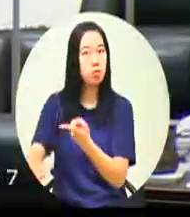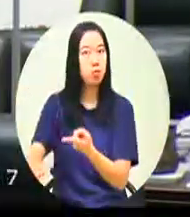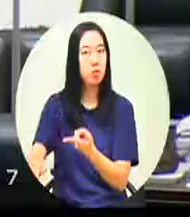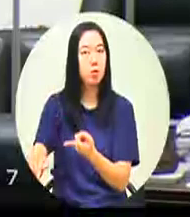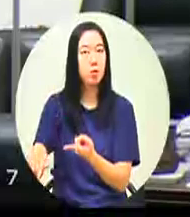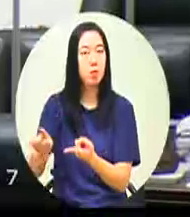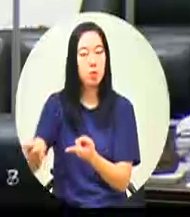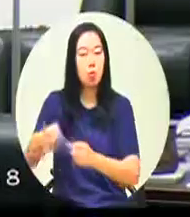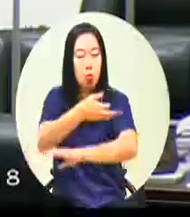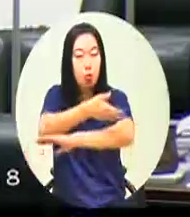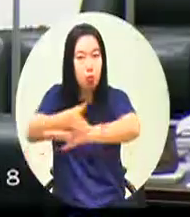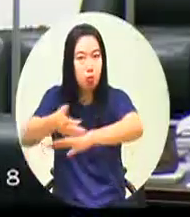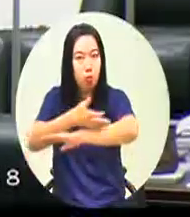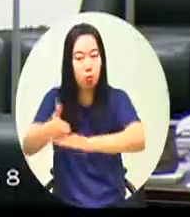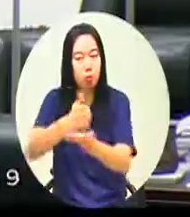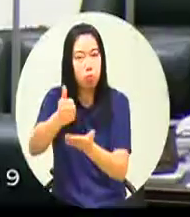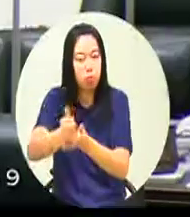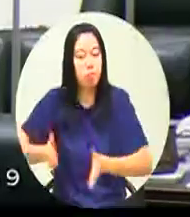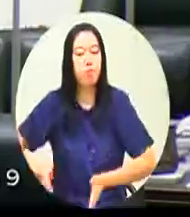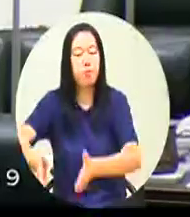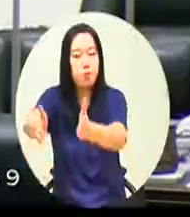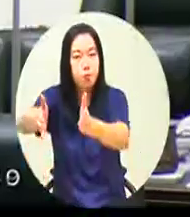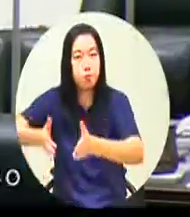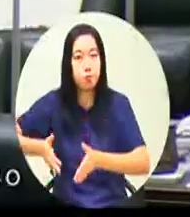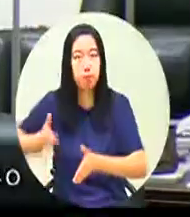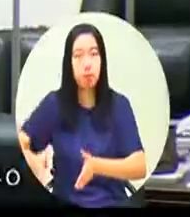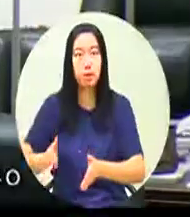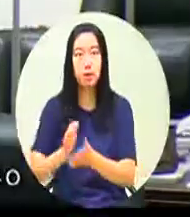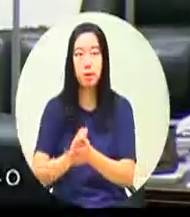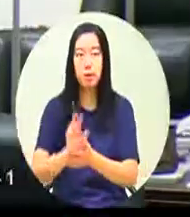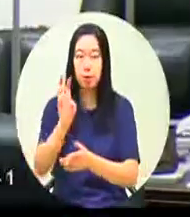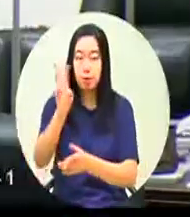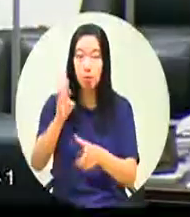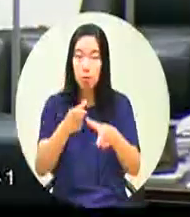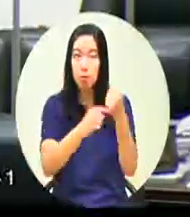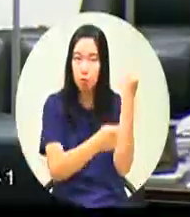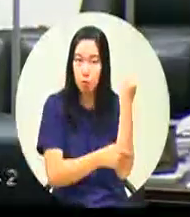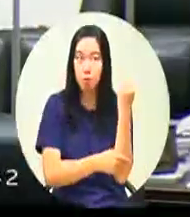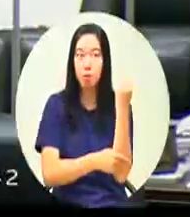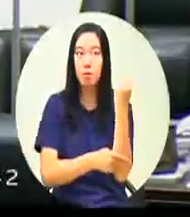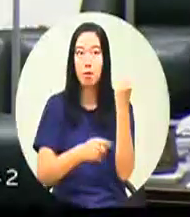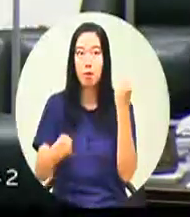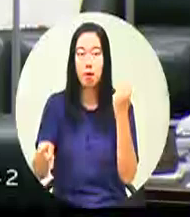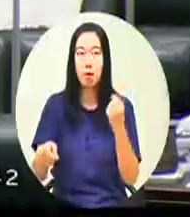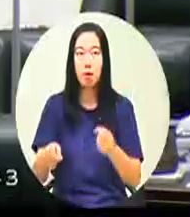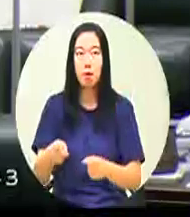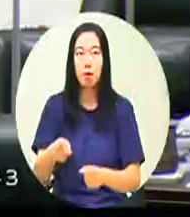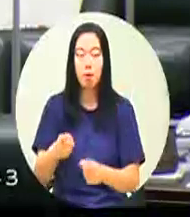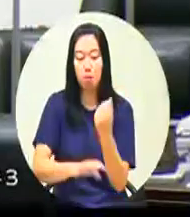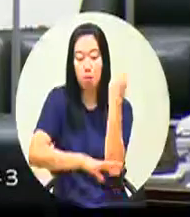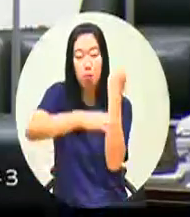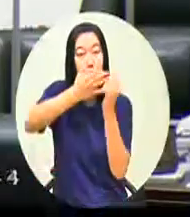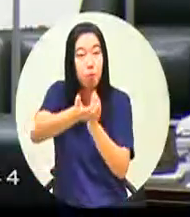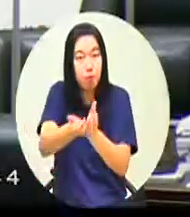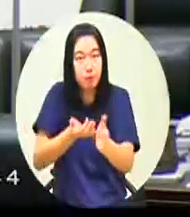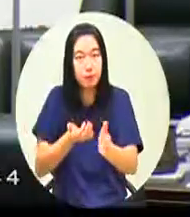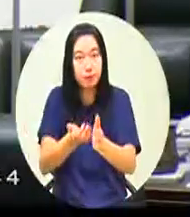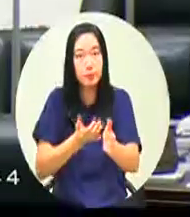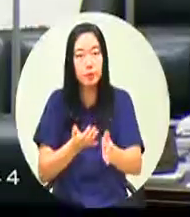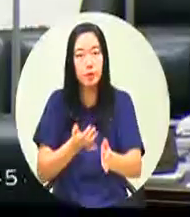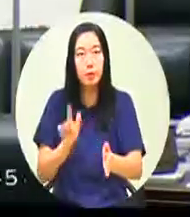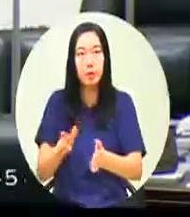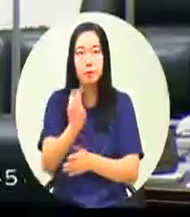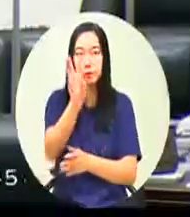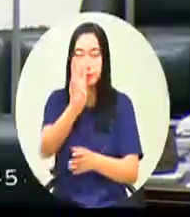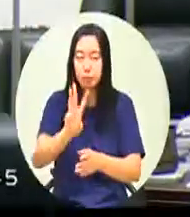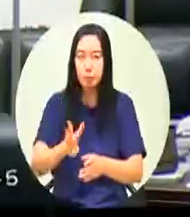好地形的差距30米，滑下去水从湖心沟出去，好、哦，还没有淹水之前，好、哦，水